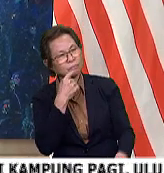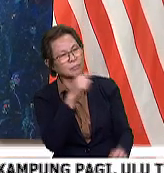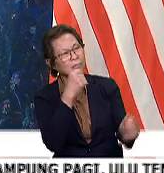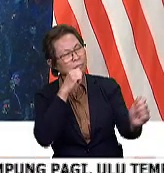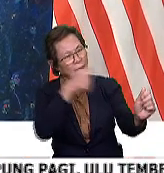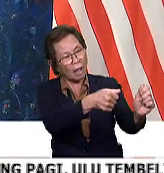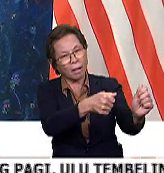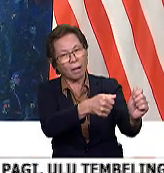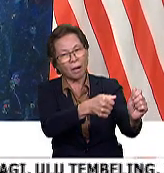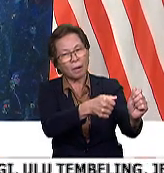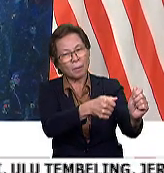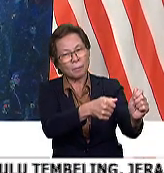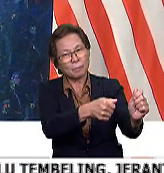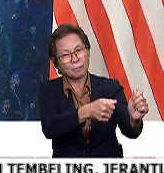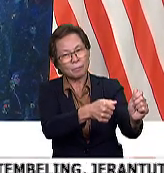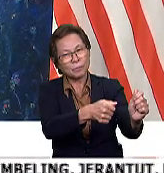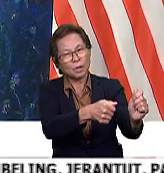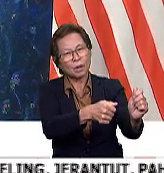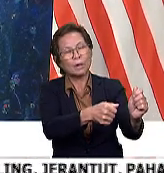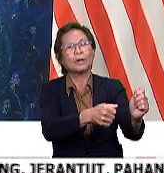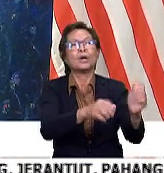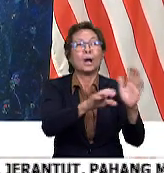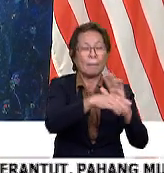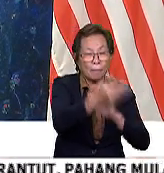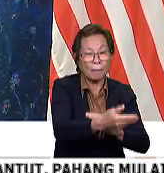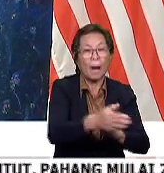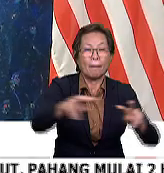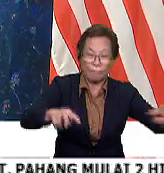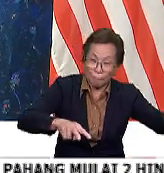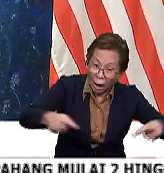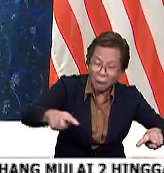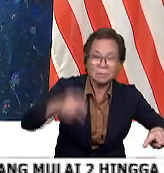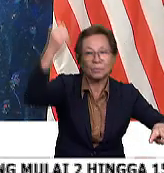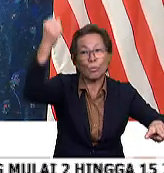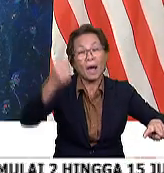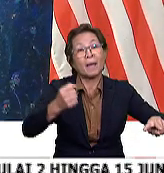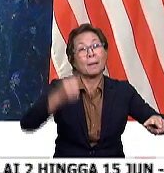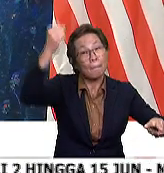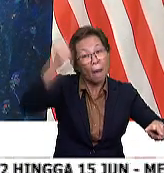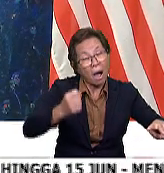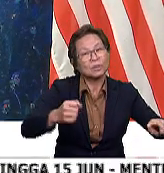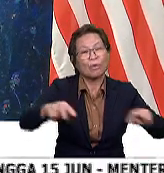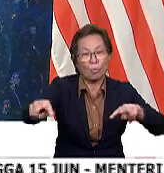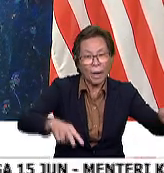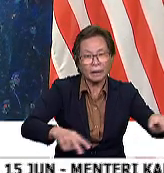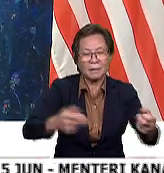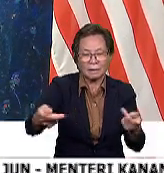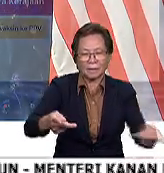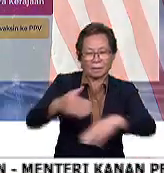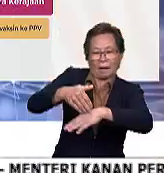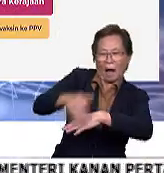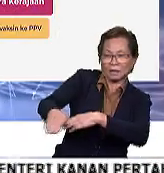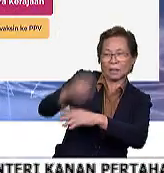Estate kerajaan seperti bass band dan kendaraan full digerakkan